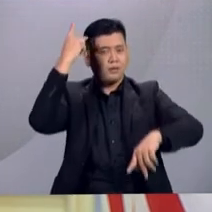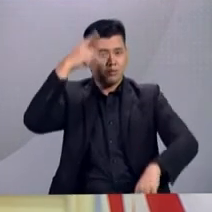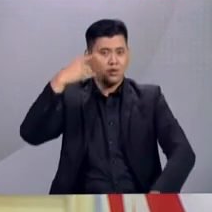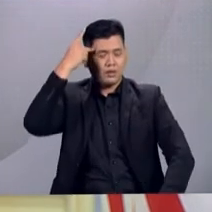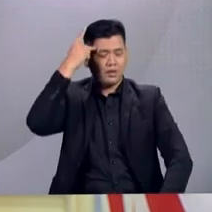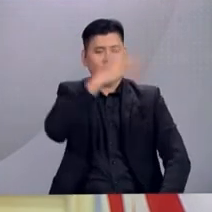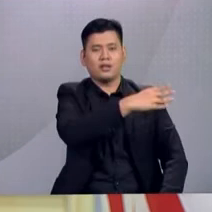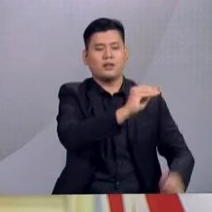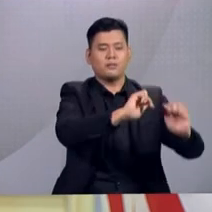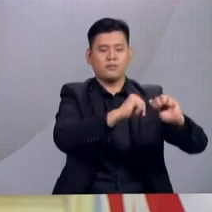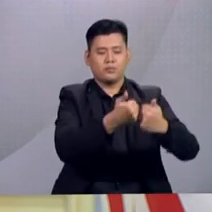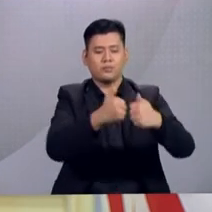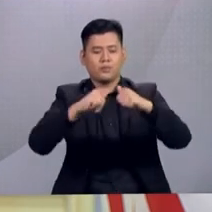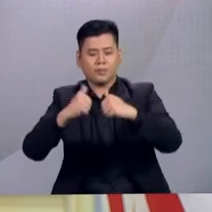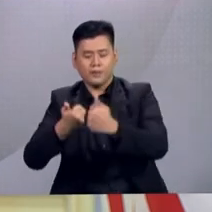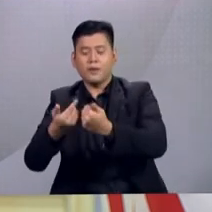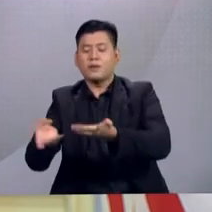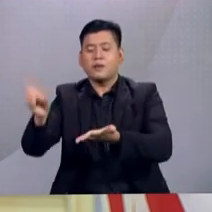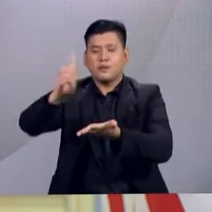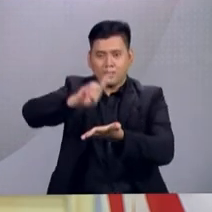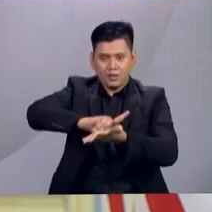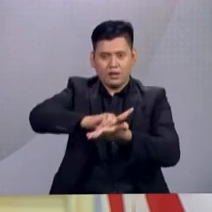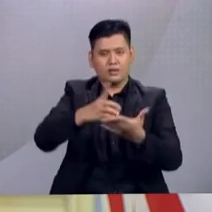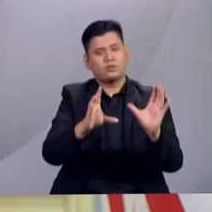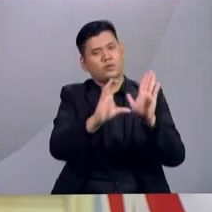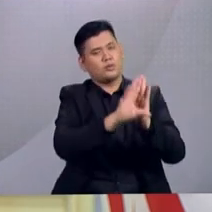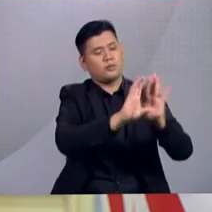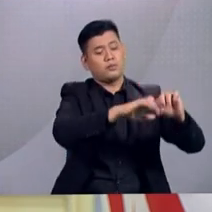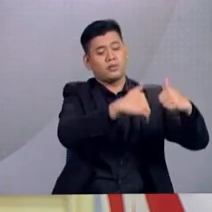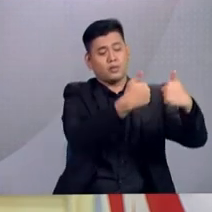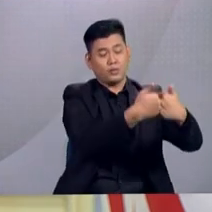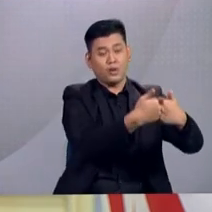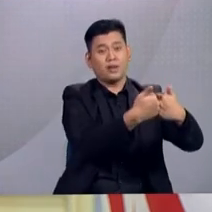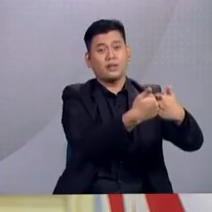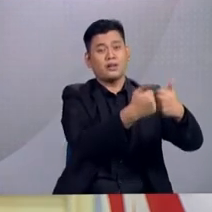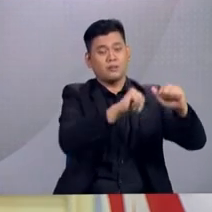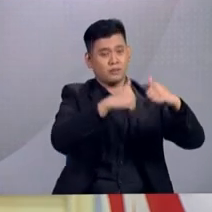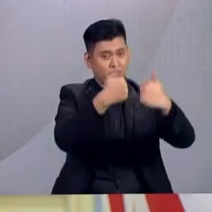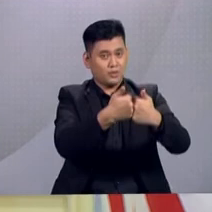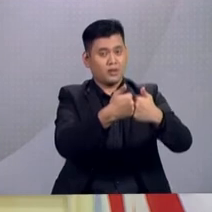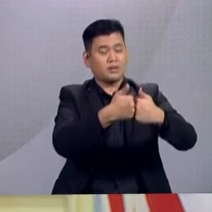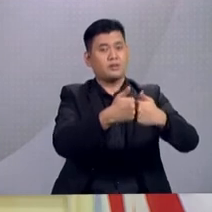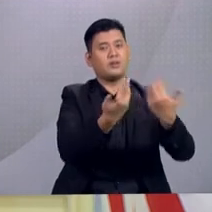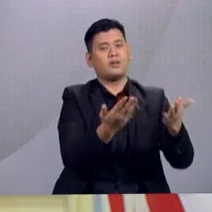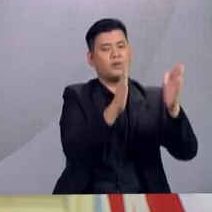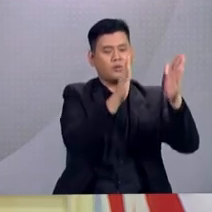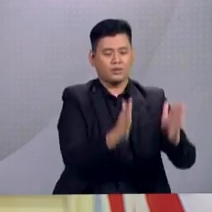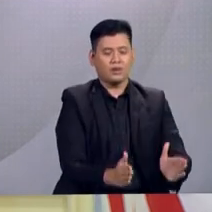pertubuhan-pertubuhan lain yang berdaftar, Persatuan Penduduk ke dan semualah persatuan-persatuan yang